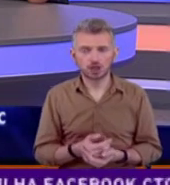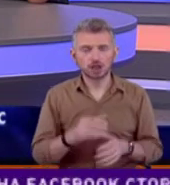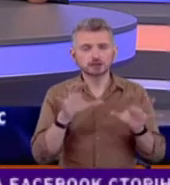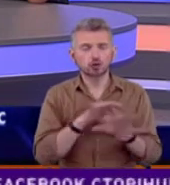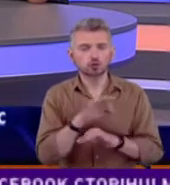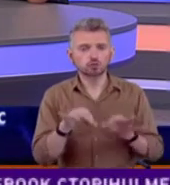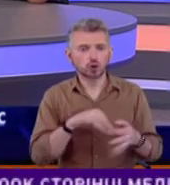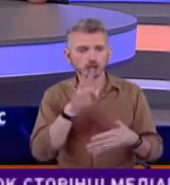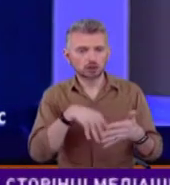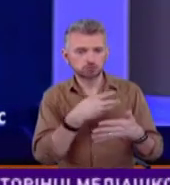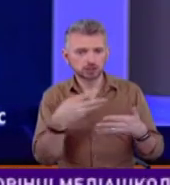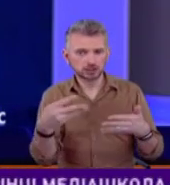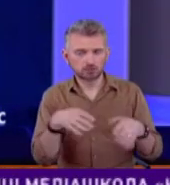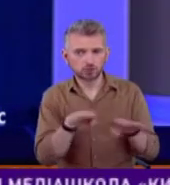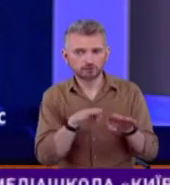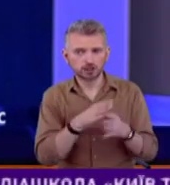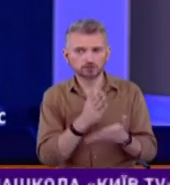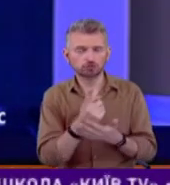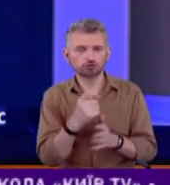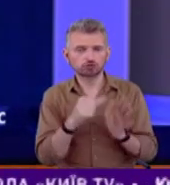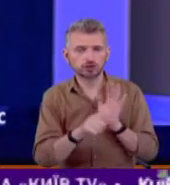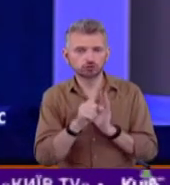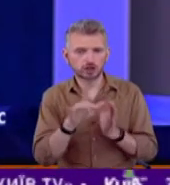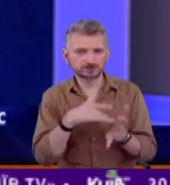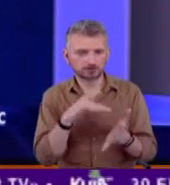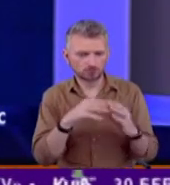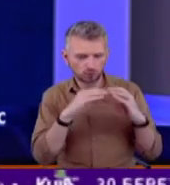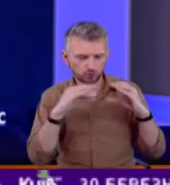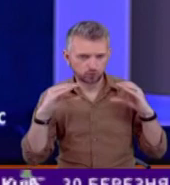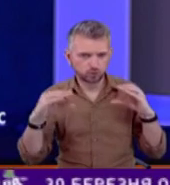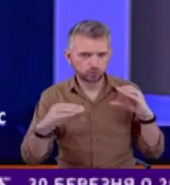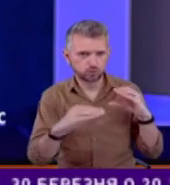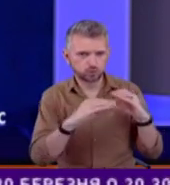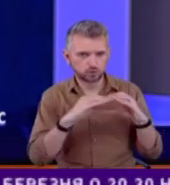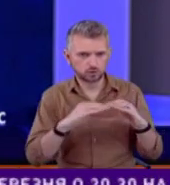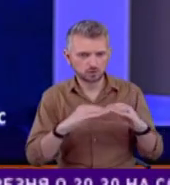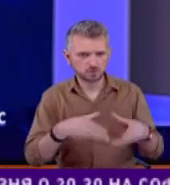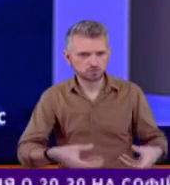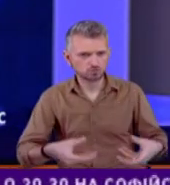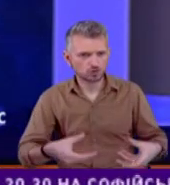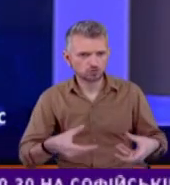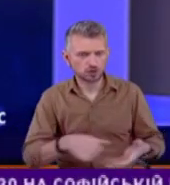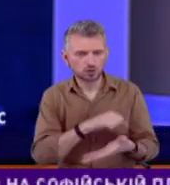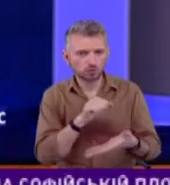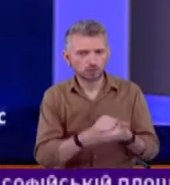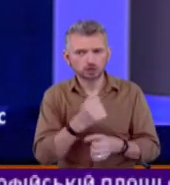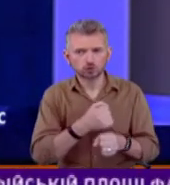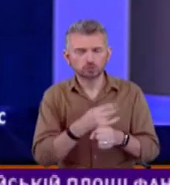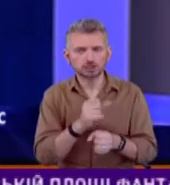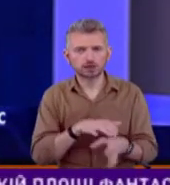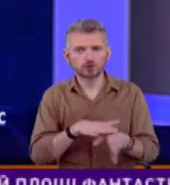законопроект, таблиця порівняльна складає 161 страницю, це такий весомий документ, який розроблений на